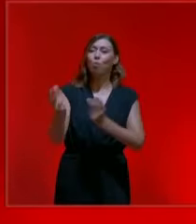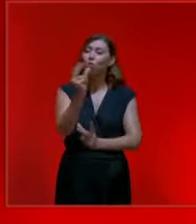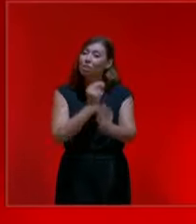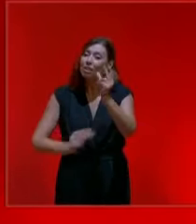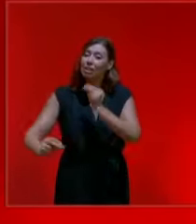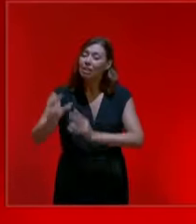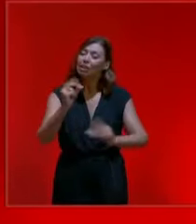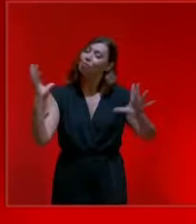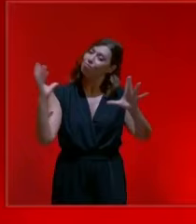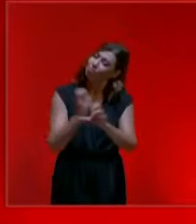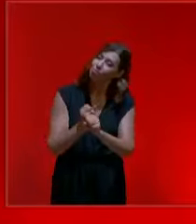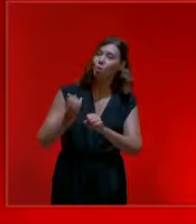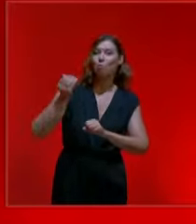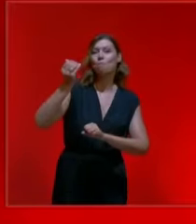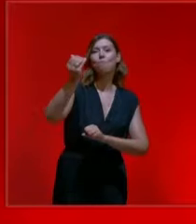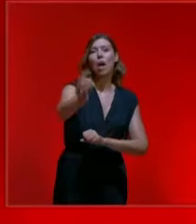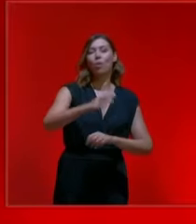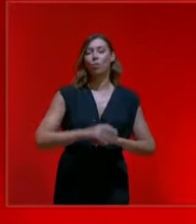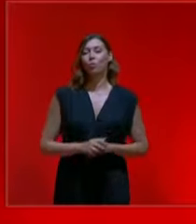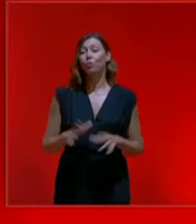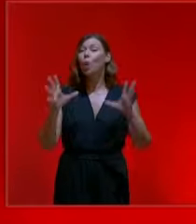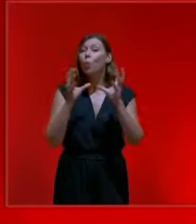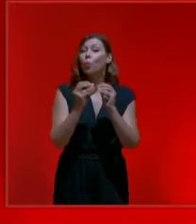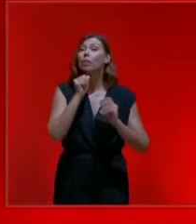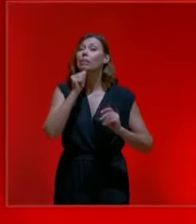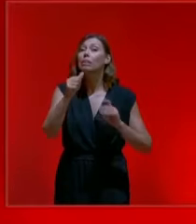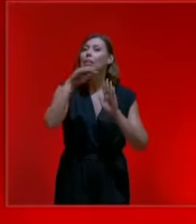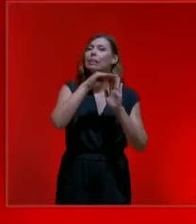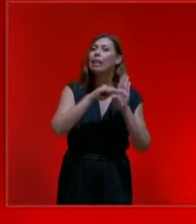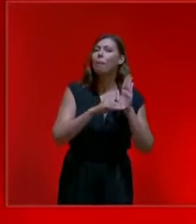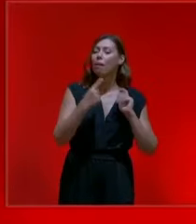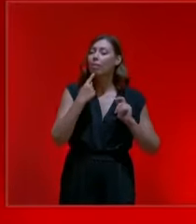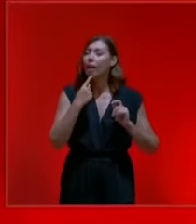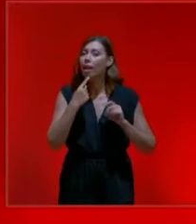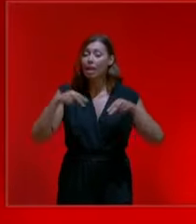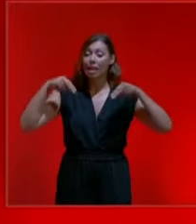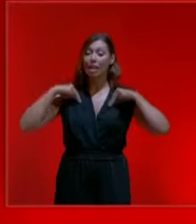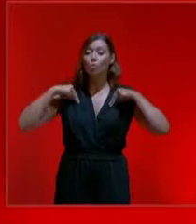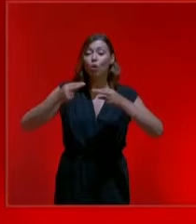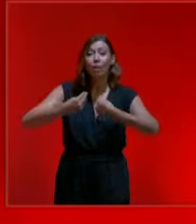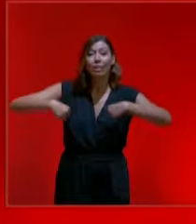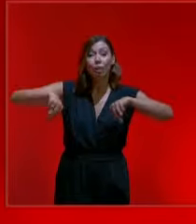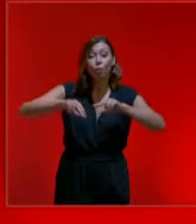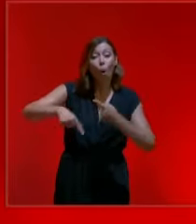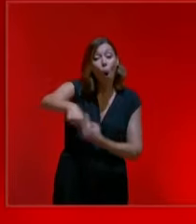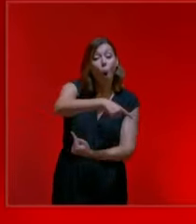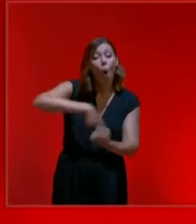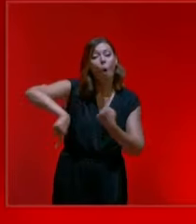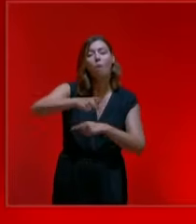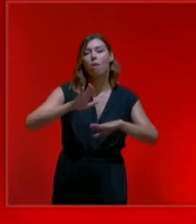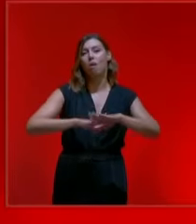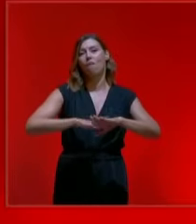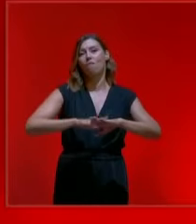Συμβούλια, κατά το Σύνταγμα, η ευθύνη είναι συλλογική. Αλλά η ευθύνη είναι συλλογική και